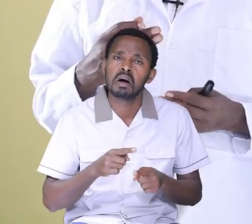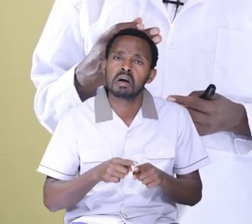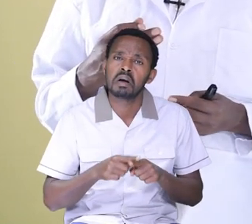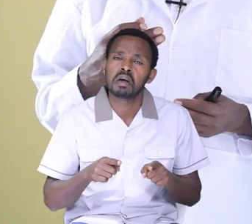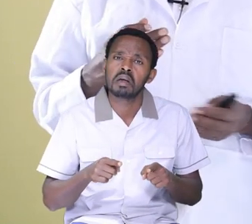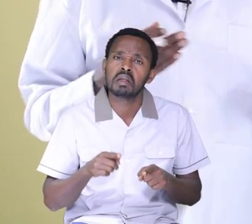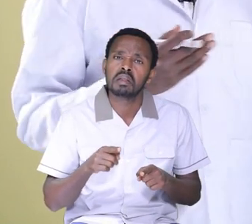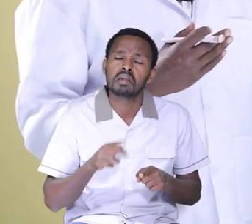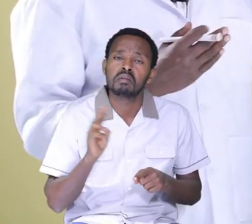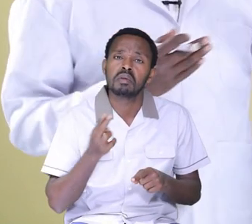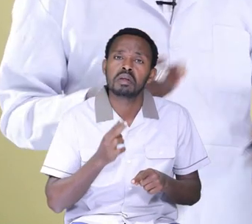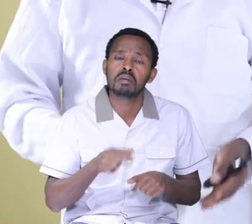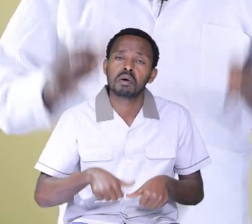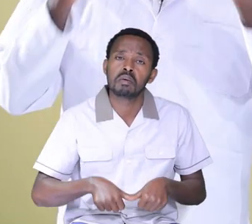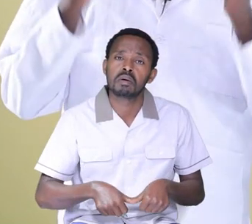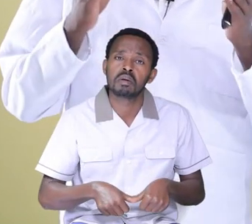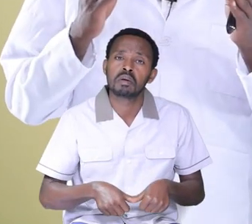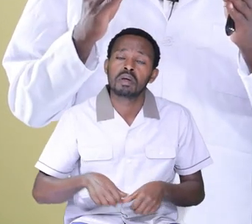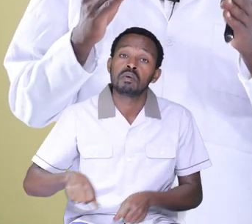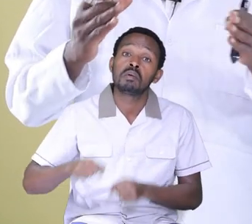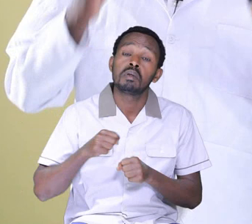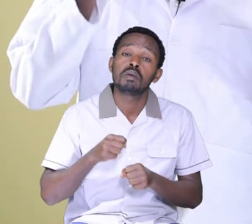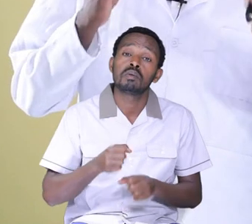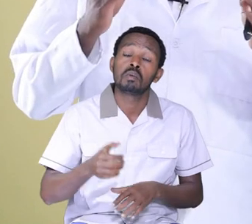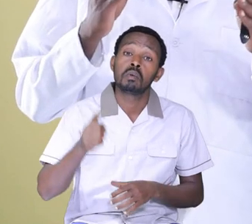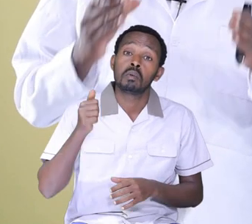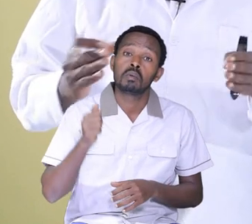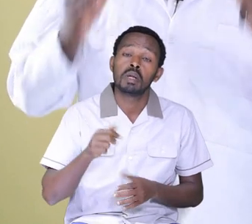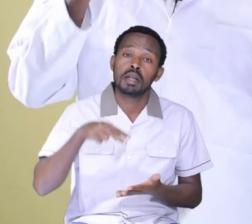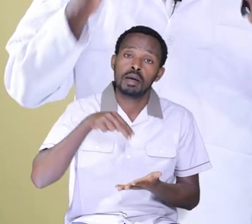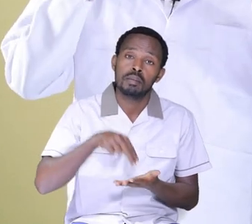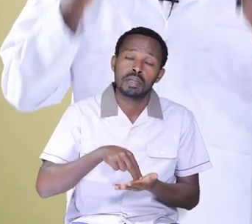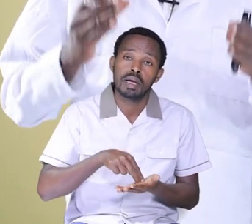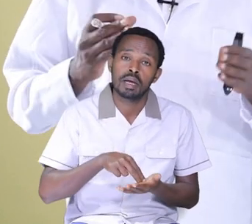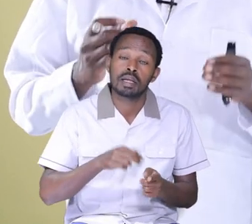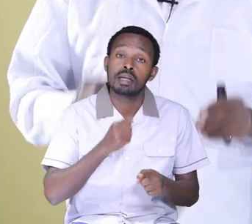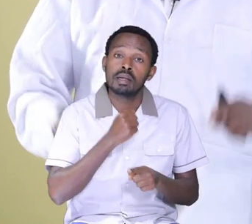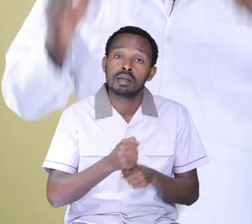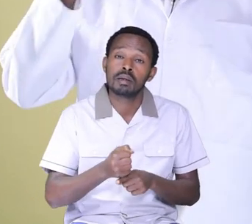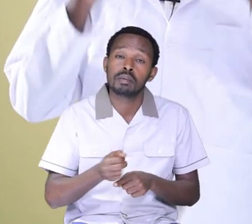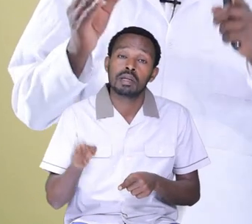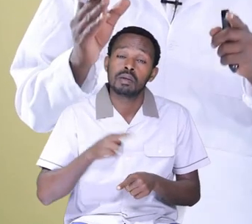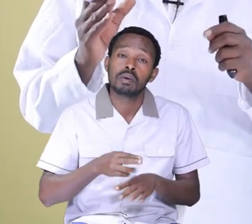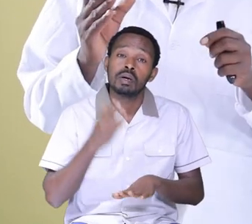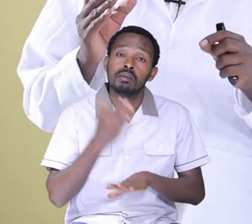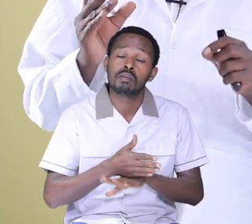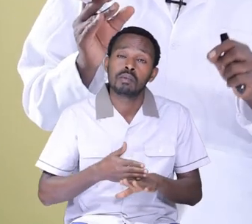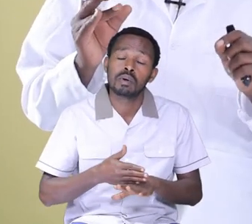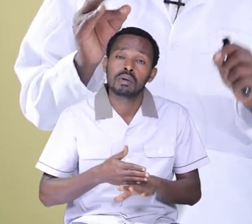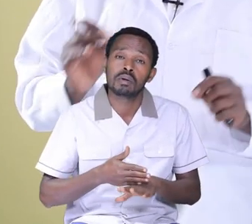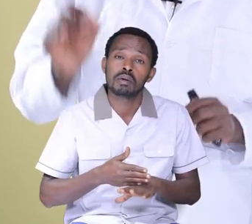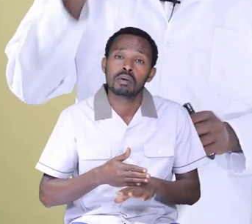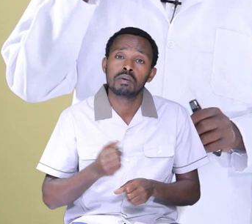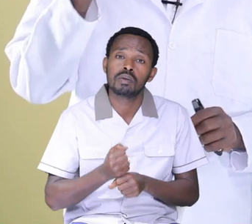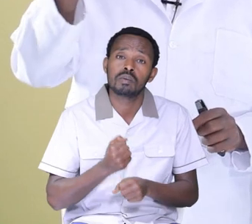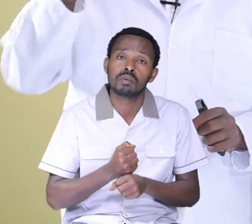ni oolla. Fonqolcha jechuun ulee dhaabbataa sibiila yookaan mukarraa kan tolfame ta'ee humna sochooftuu irra